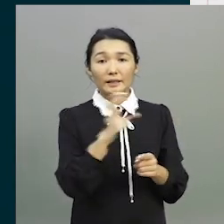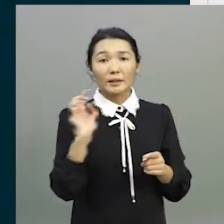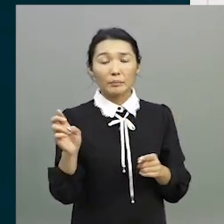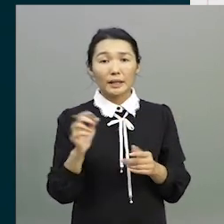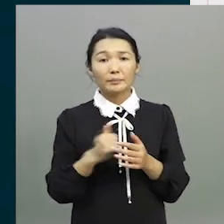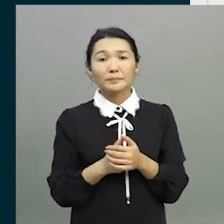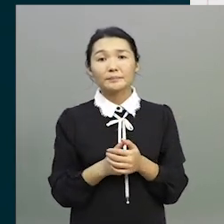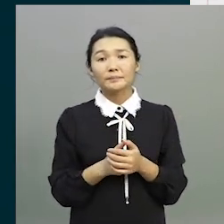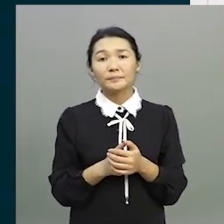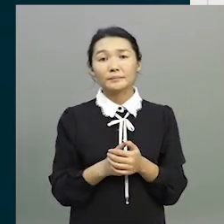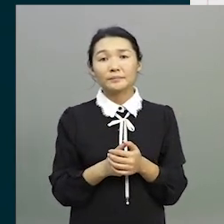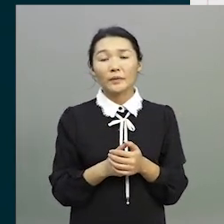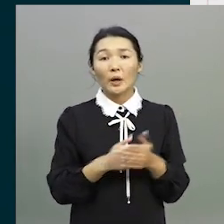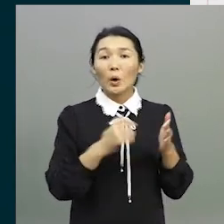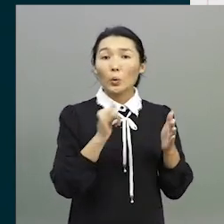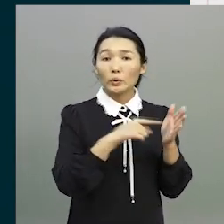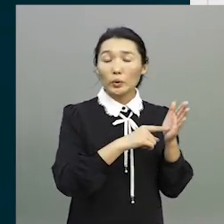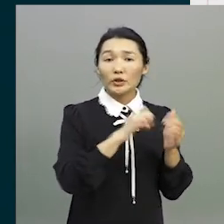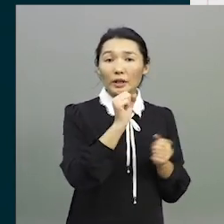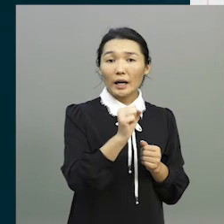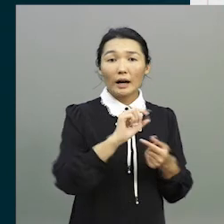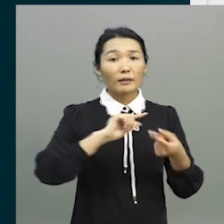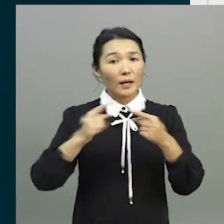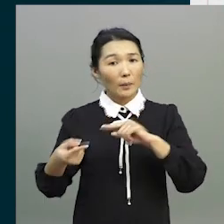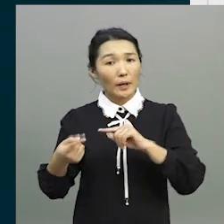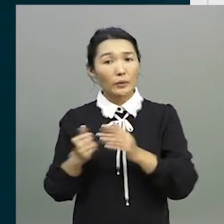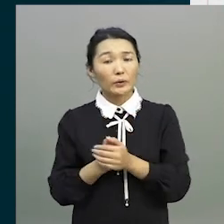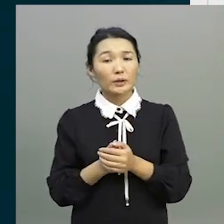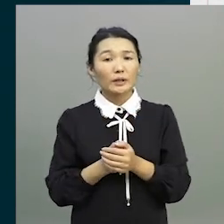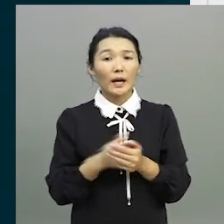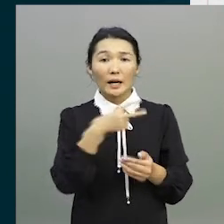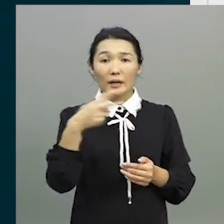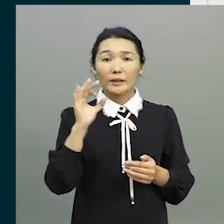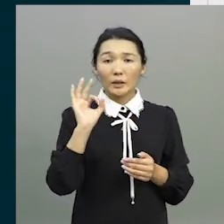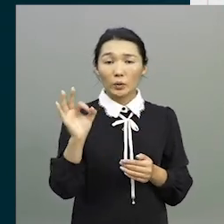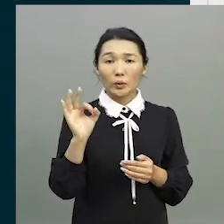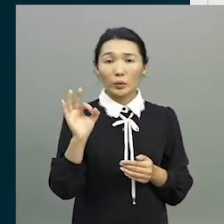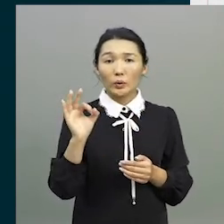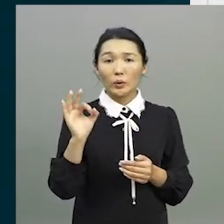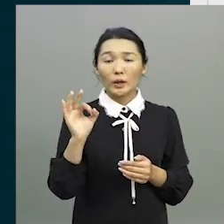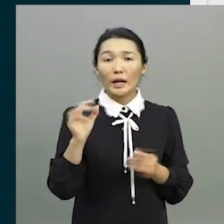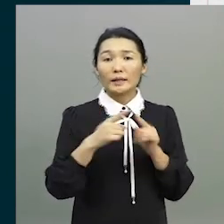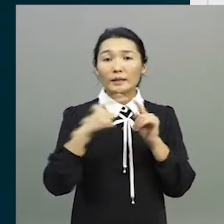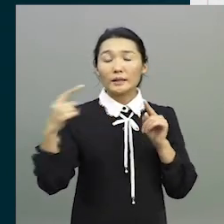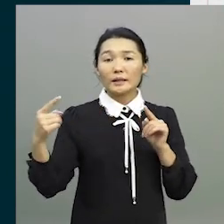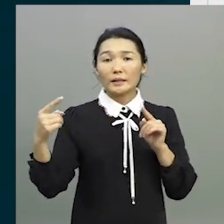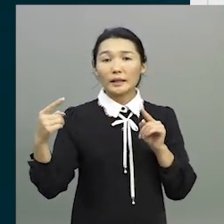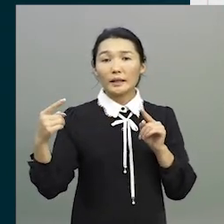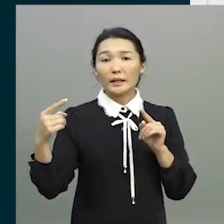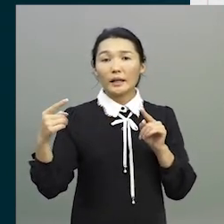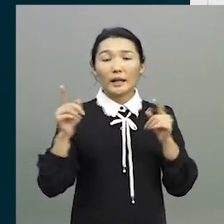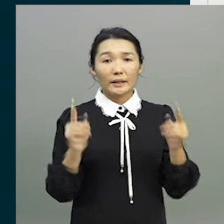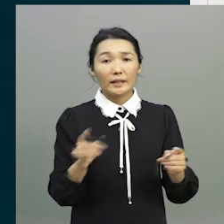нулю уточки а наоборот абсцисса равна нулю а ордината равна длине отрезка c&a